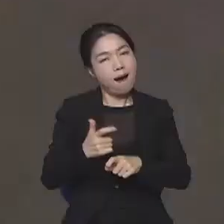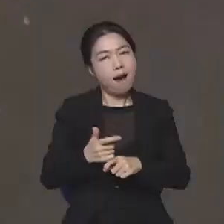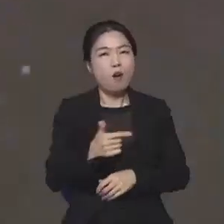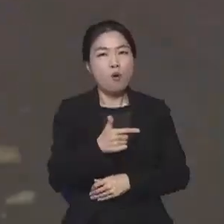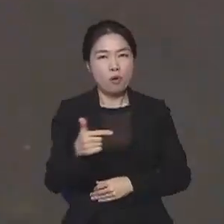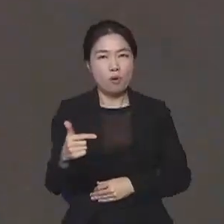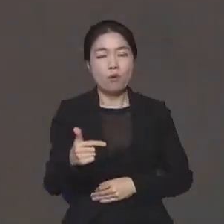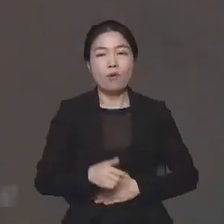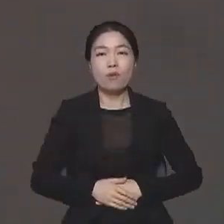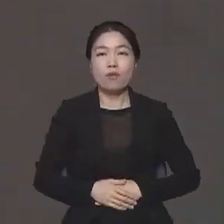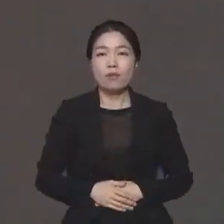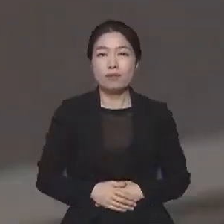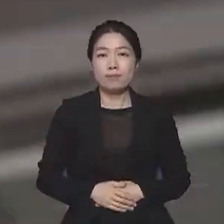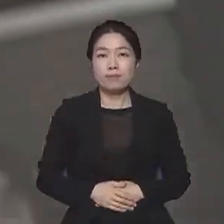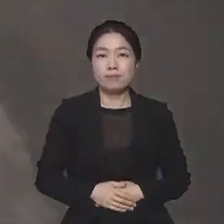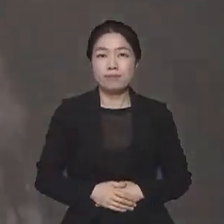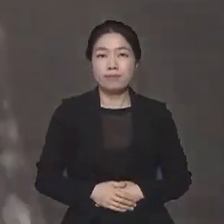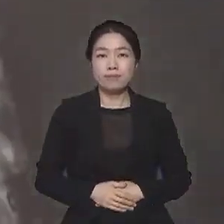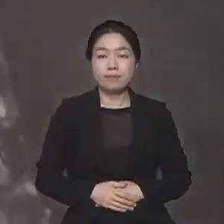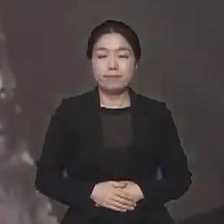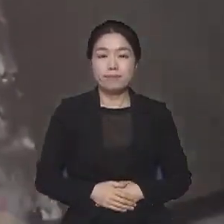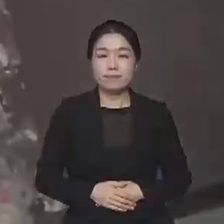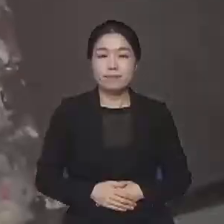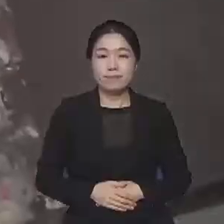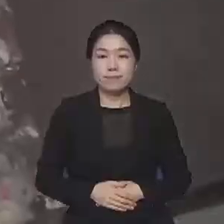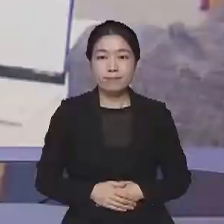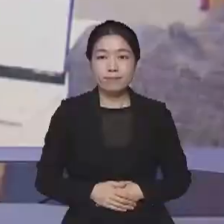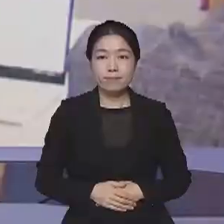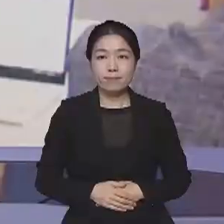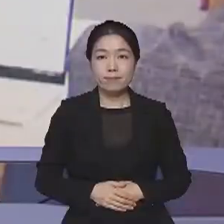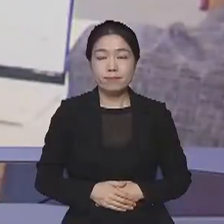있습니다. KBC 임경섭입니다.